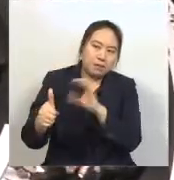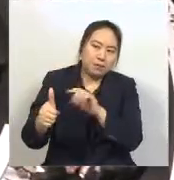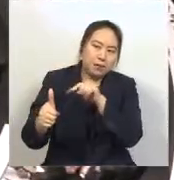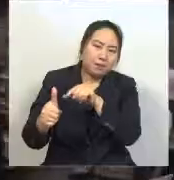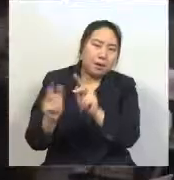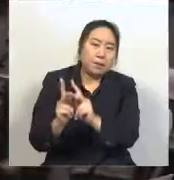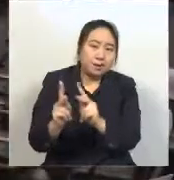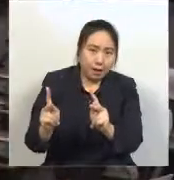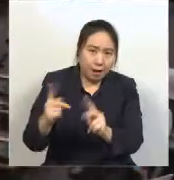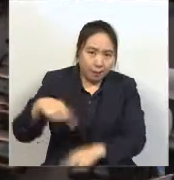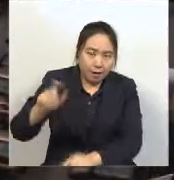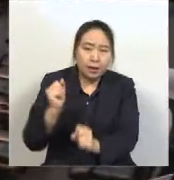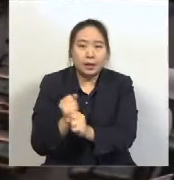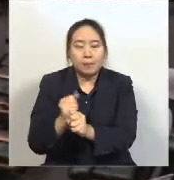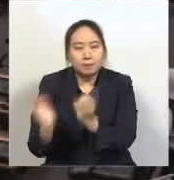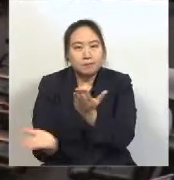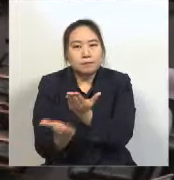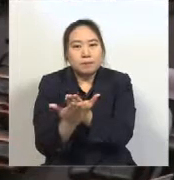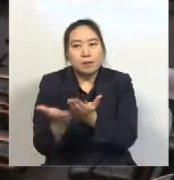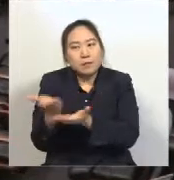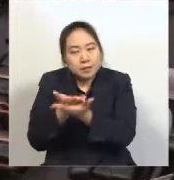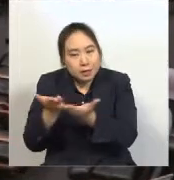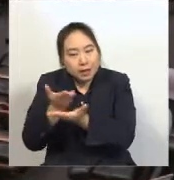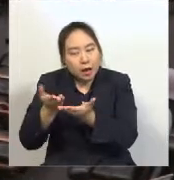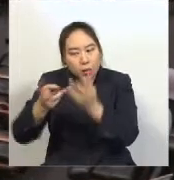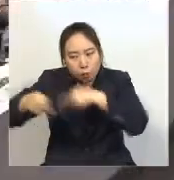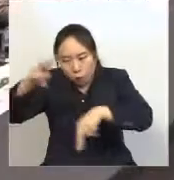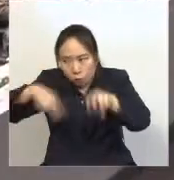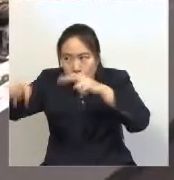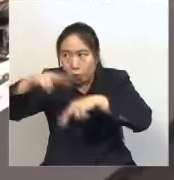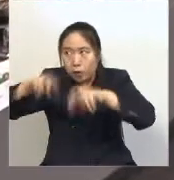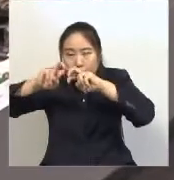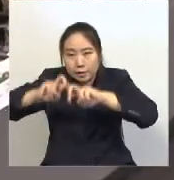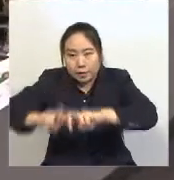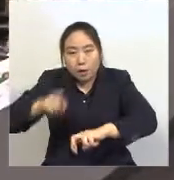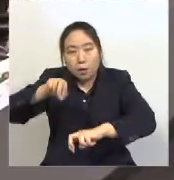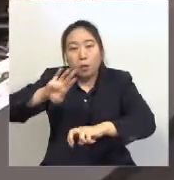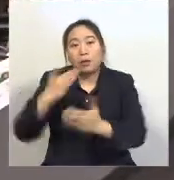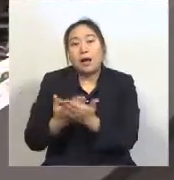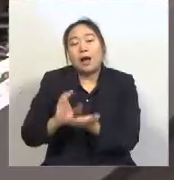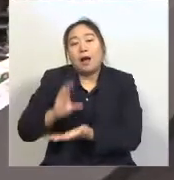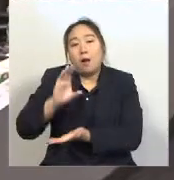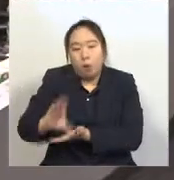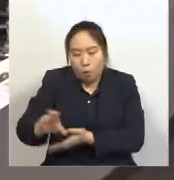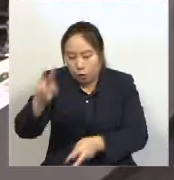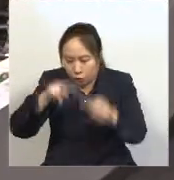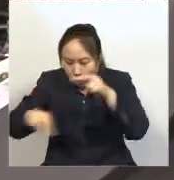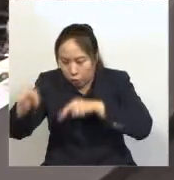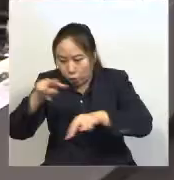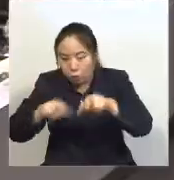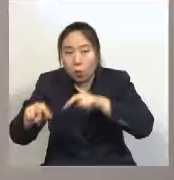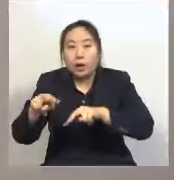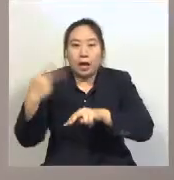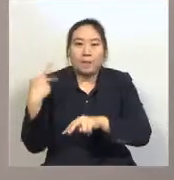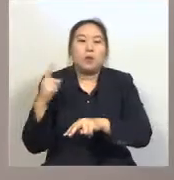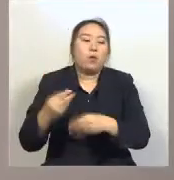รมการนำไปประกอบในการพิจารณาตรวจสอบรายละเอียดของร่างพระราชบัญญัติงบประมาณให้เกิดความรอบคอบแล้วก็